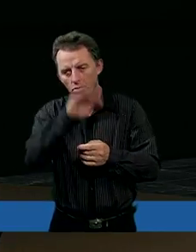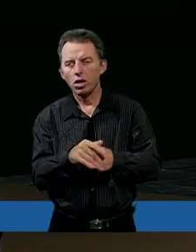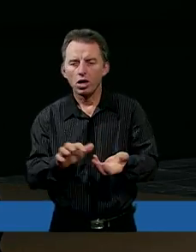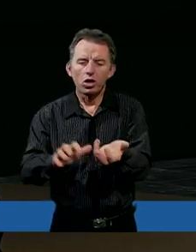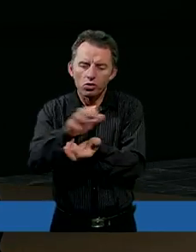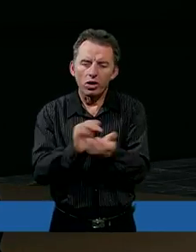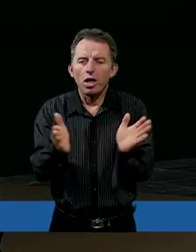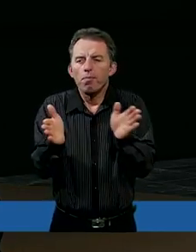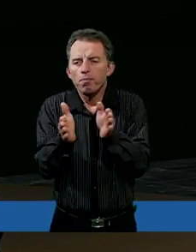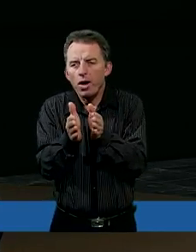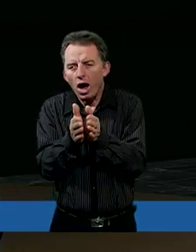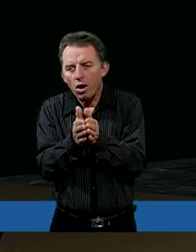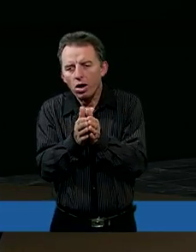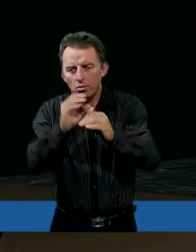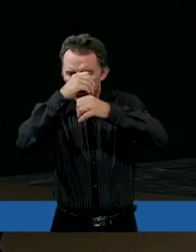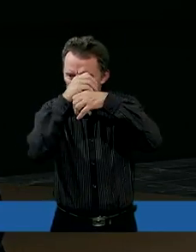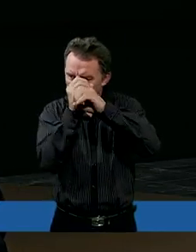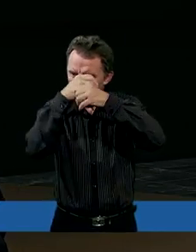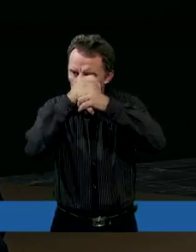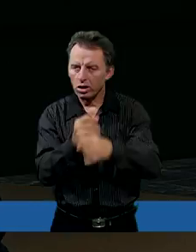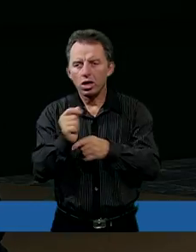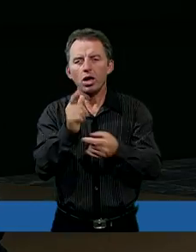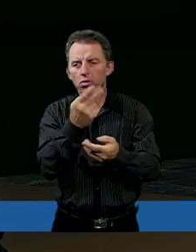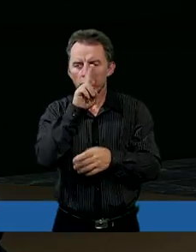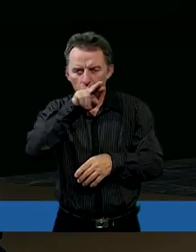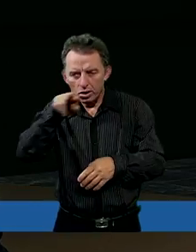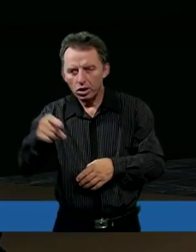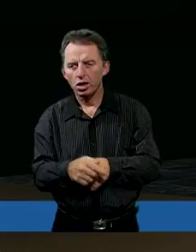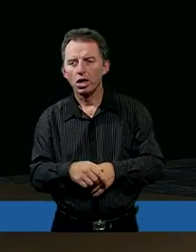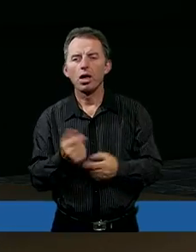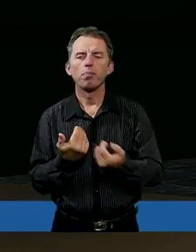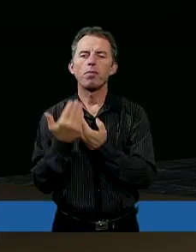świat maleńki, widziany pod mikroskopem, jak ten olbrzymi,